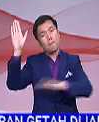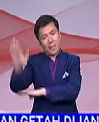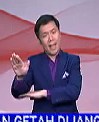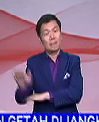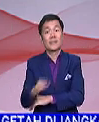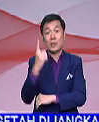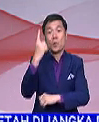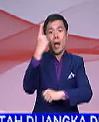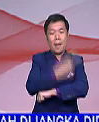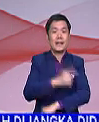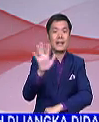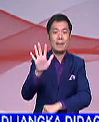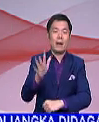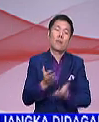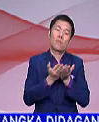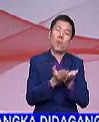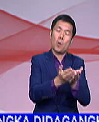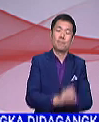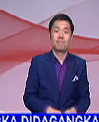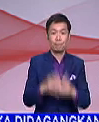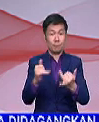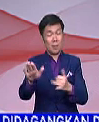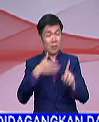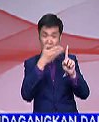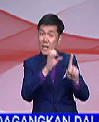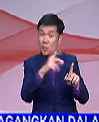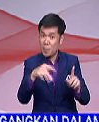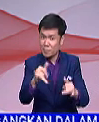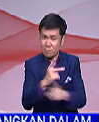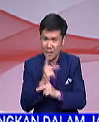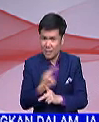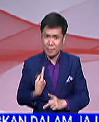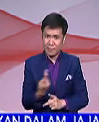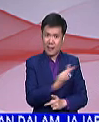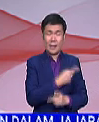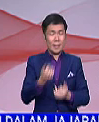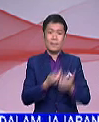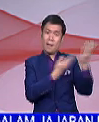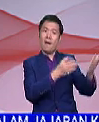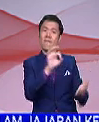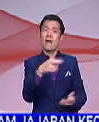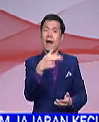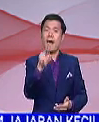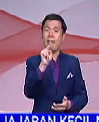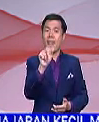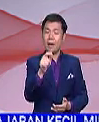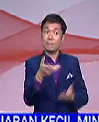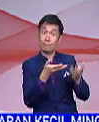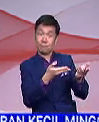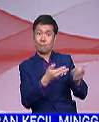ini. Utamakan SOP dan amalkan kawalan kendiri. Kita jaga kita kembali bersama Farha Nabila. Silakan Farha.